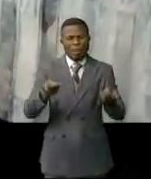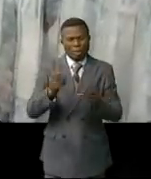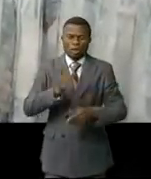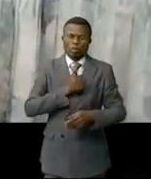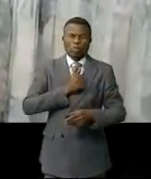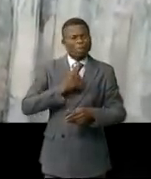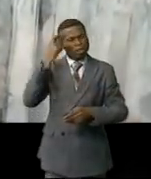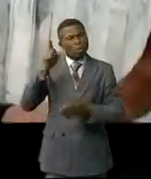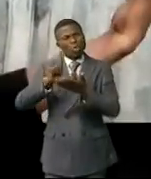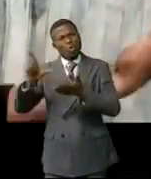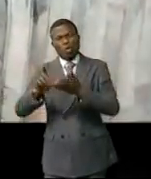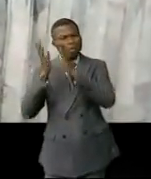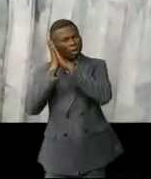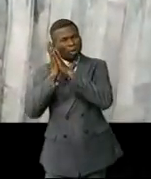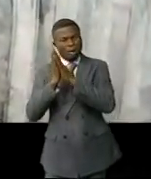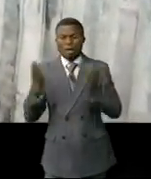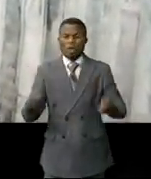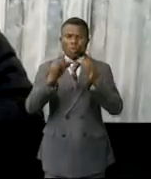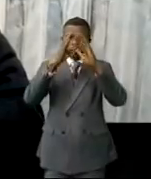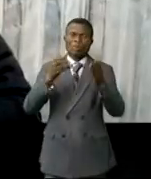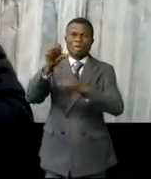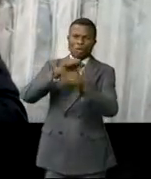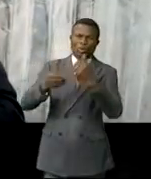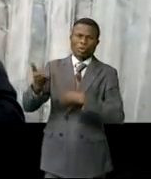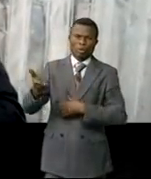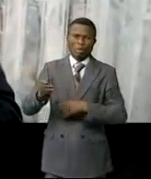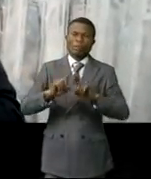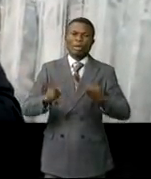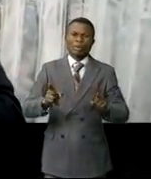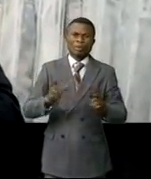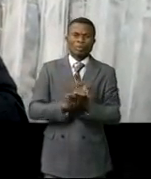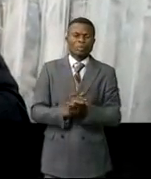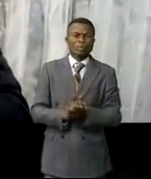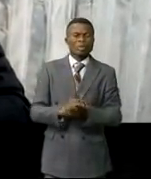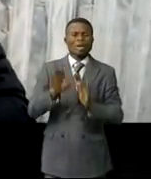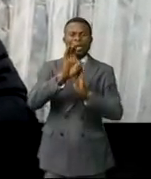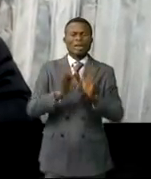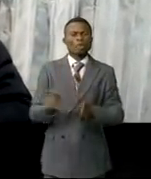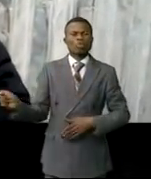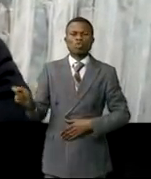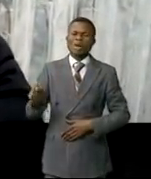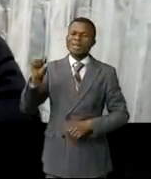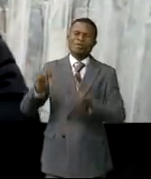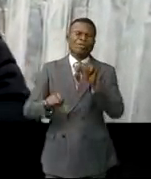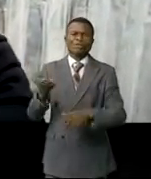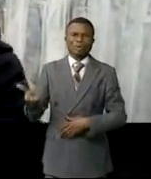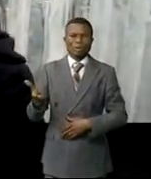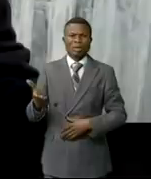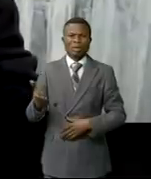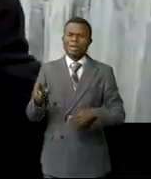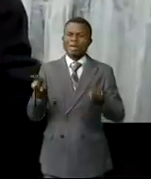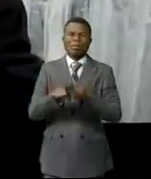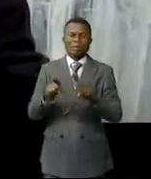oui, nous avons pu trouver des maisons. D'abord, les conditions hygiéniques ne correspondent